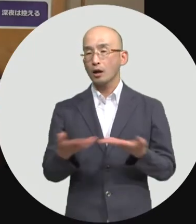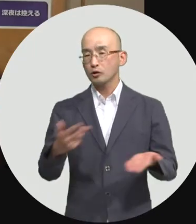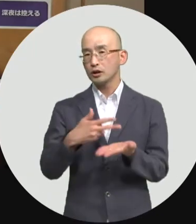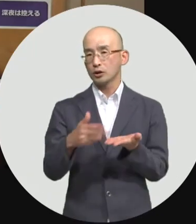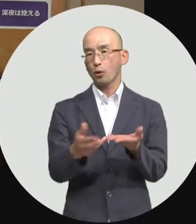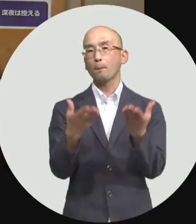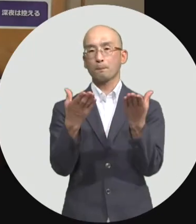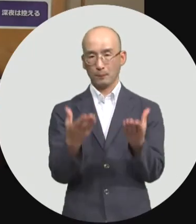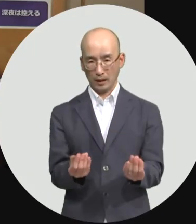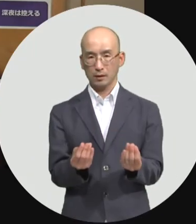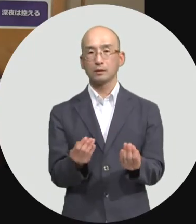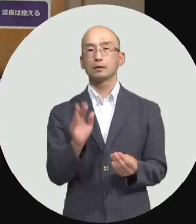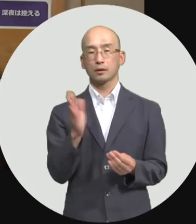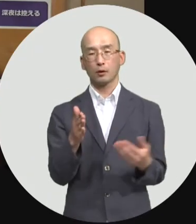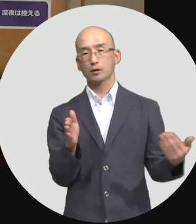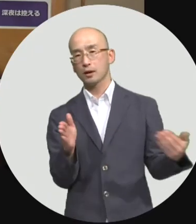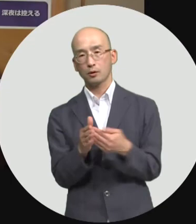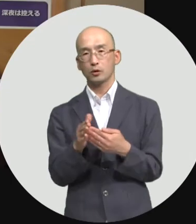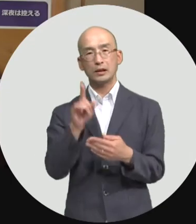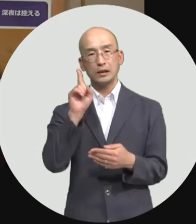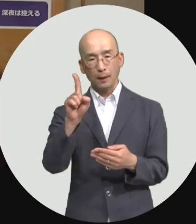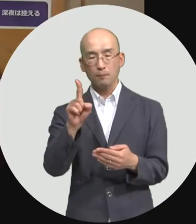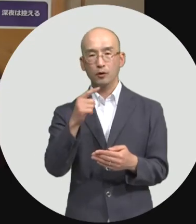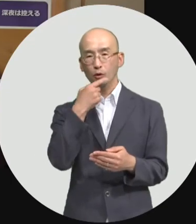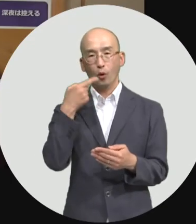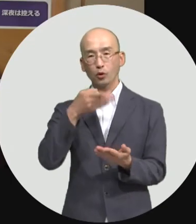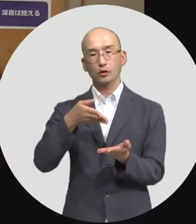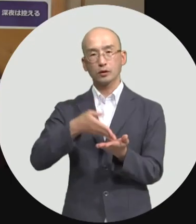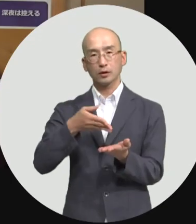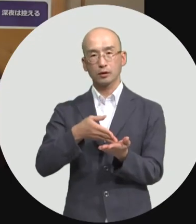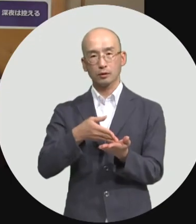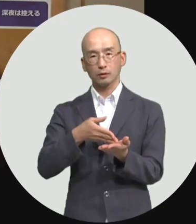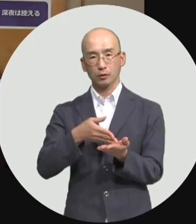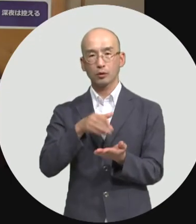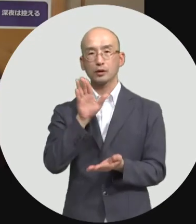一点、資料ないんですけれども、口頭で